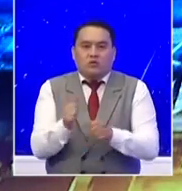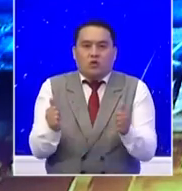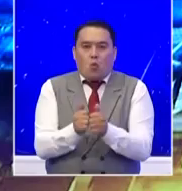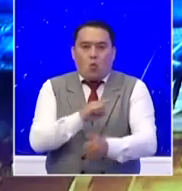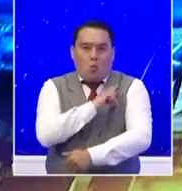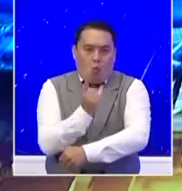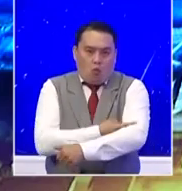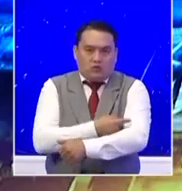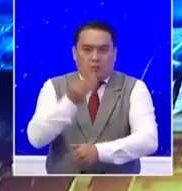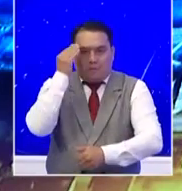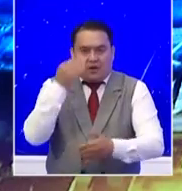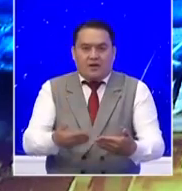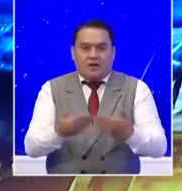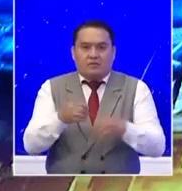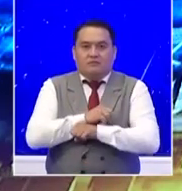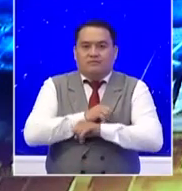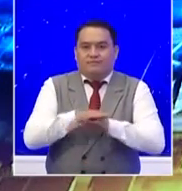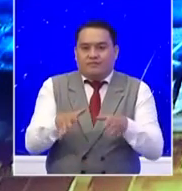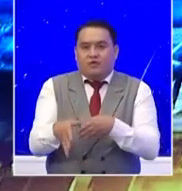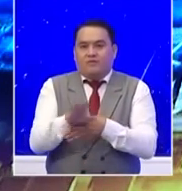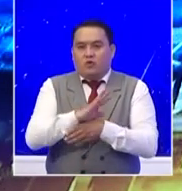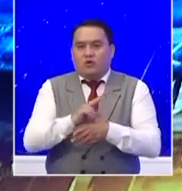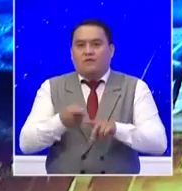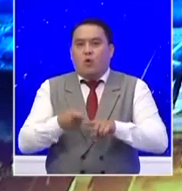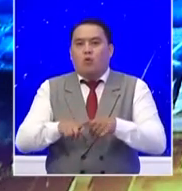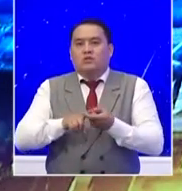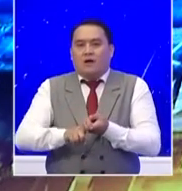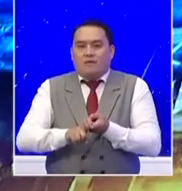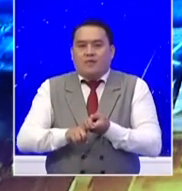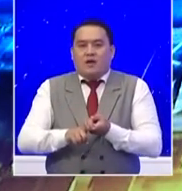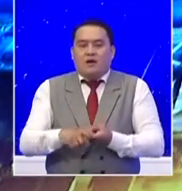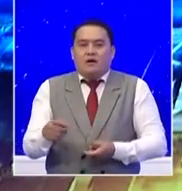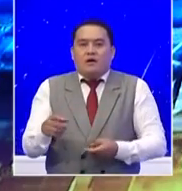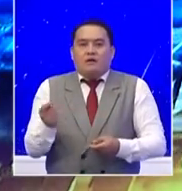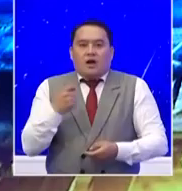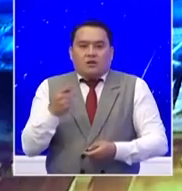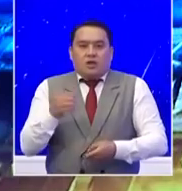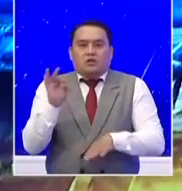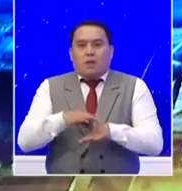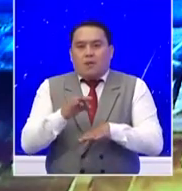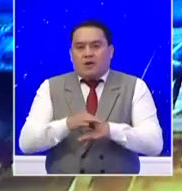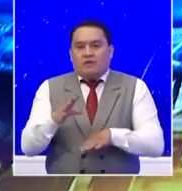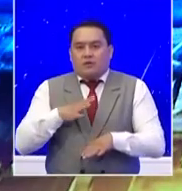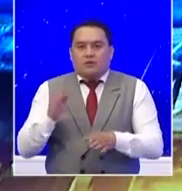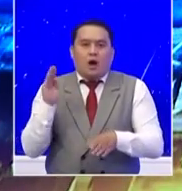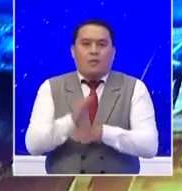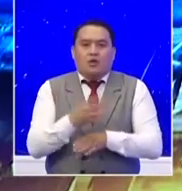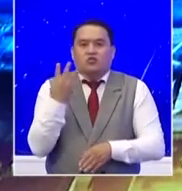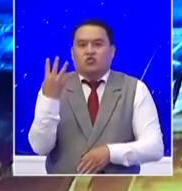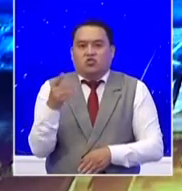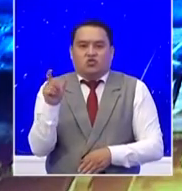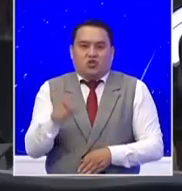окрестностях усилены меры профилактики распространения коронавируса. За выходные к общей статистике заболеваемости прибавилось еще